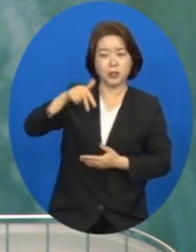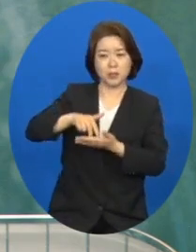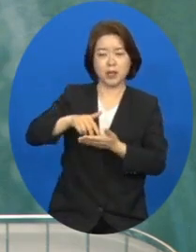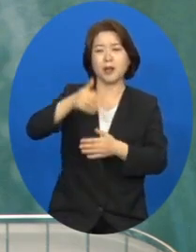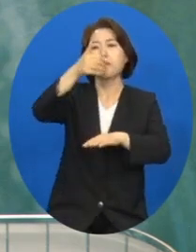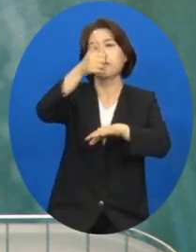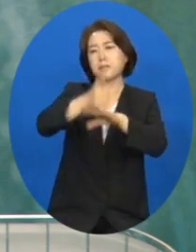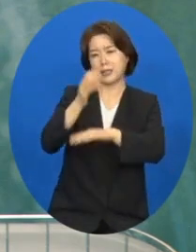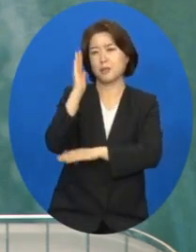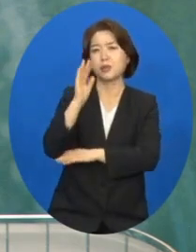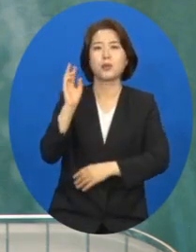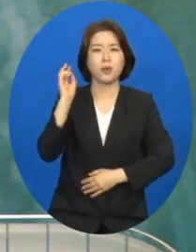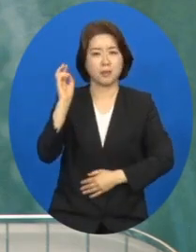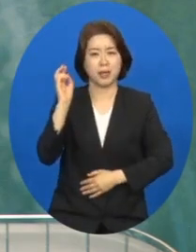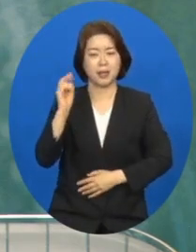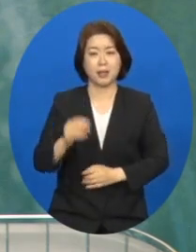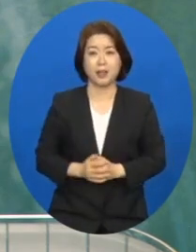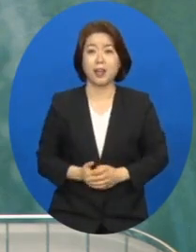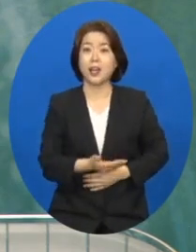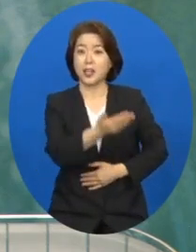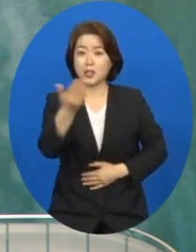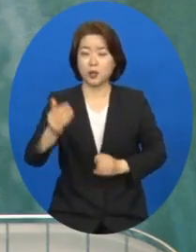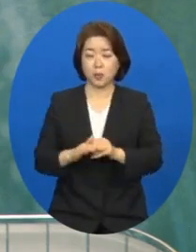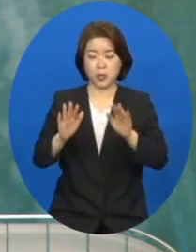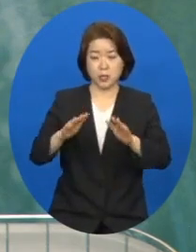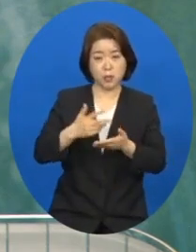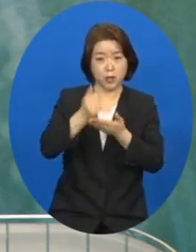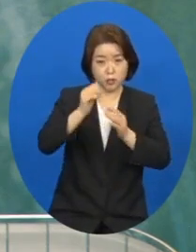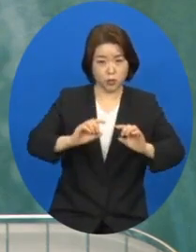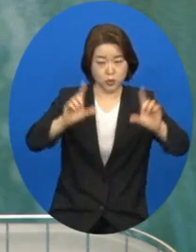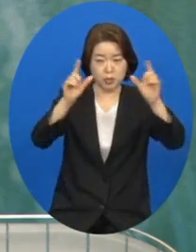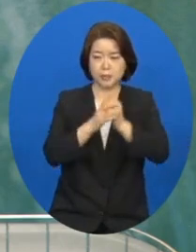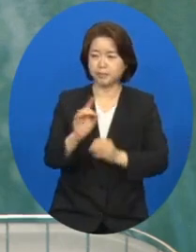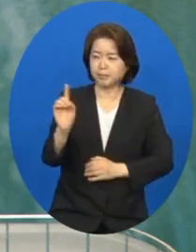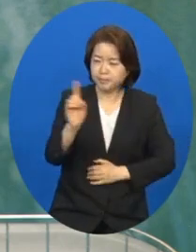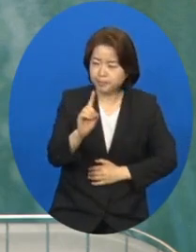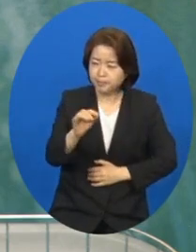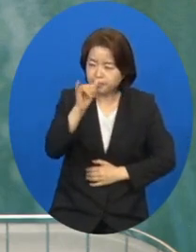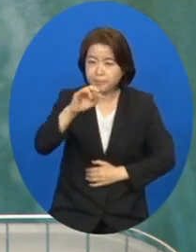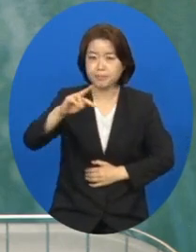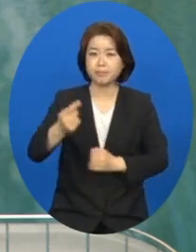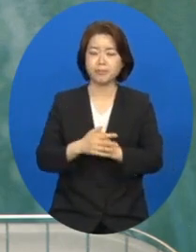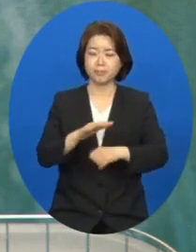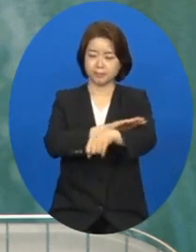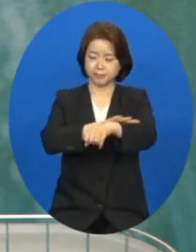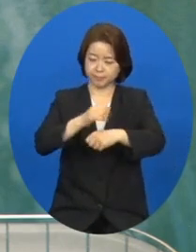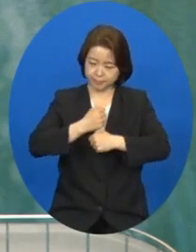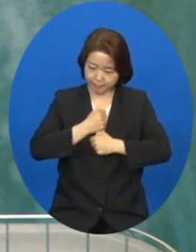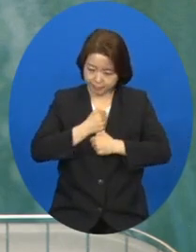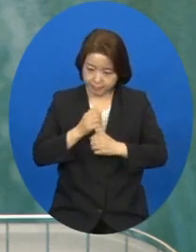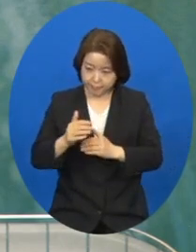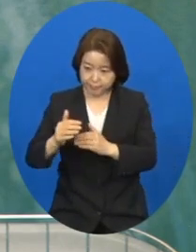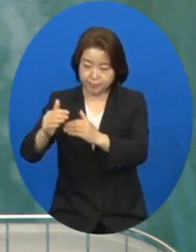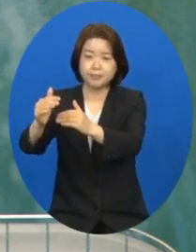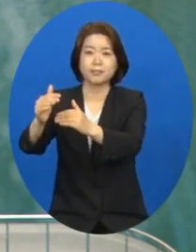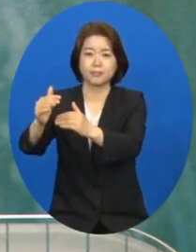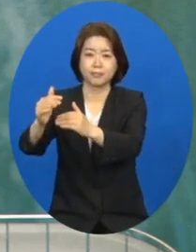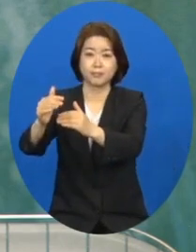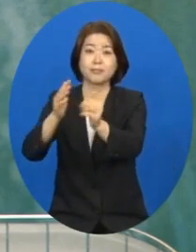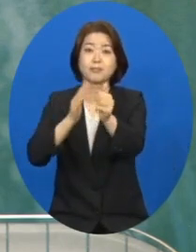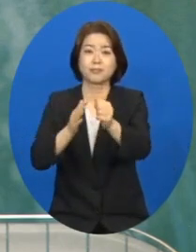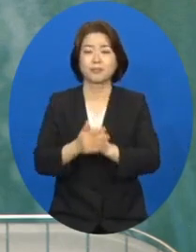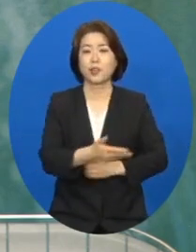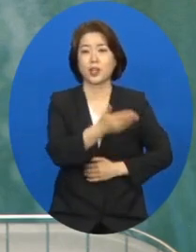될것 같은데, 여러분들이 이 주의를 무슨 일이 있어도 잘 지켜가기를